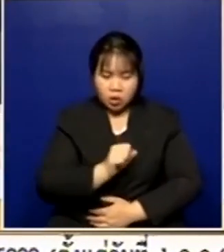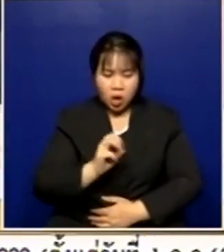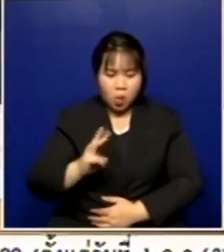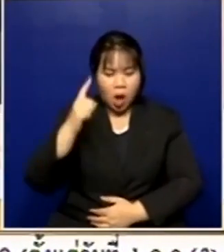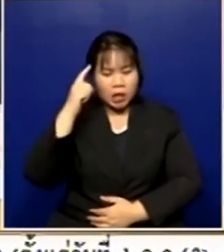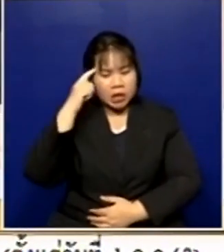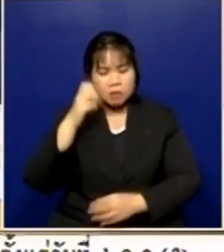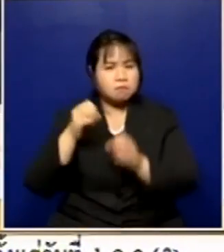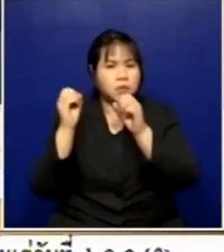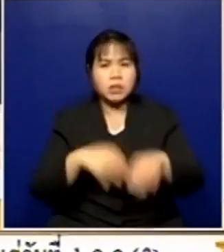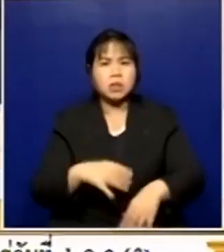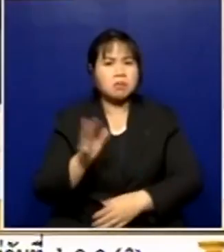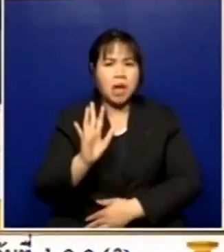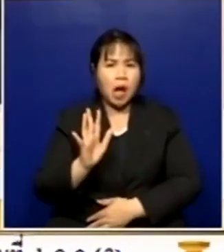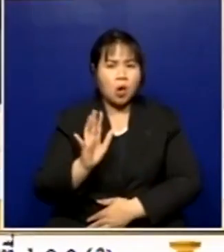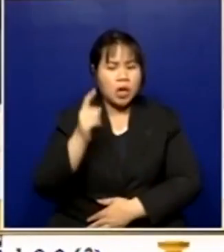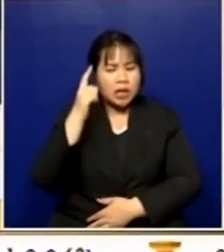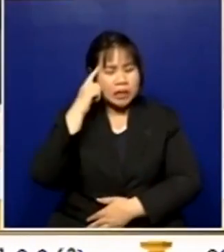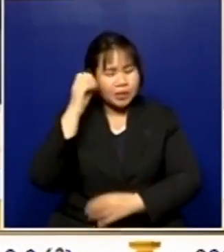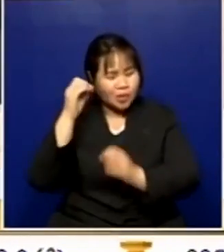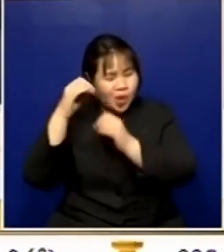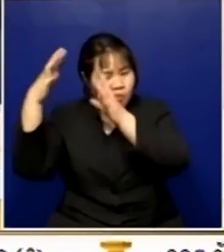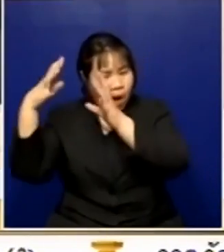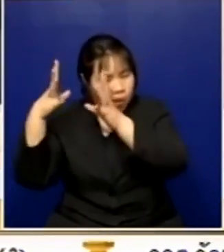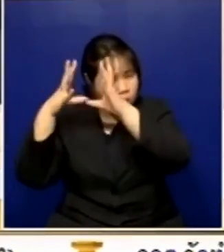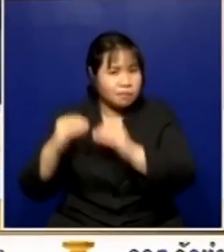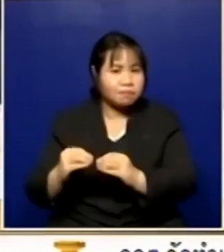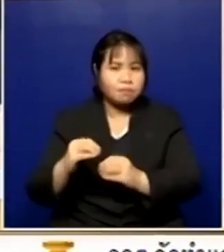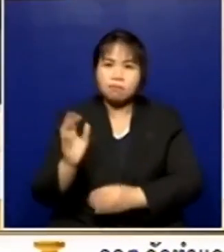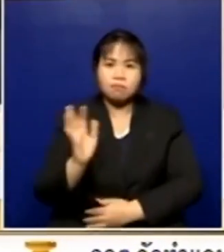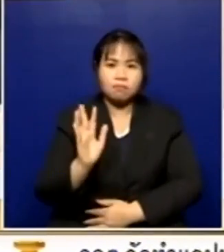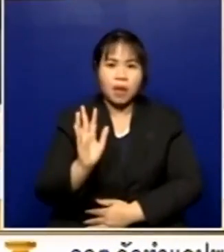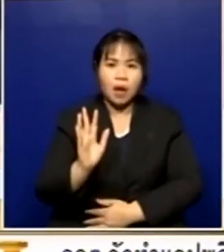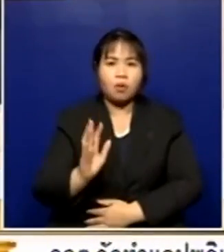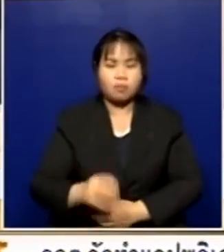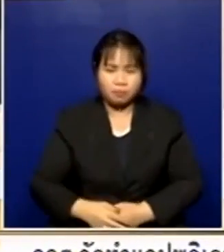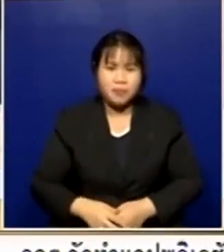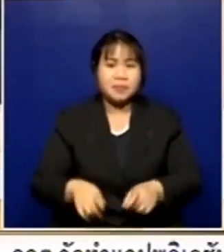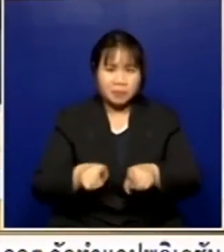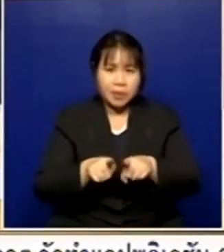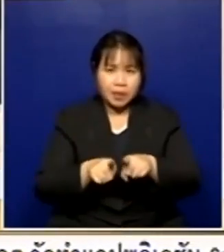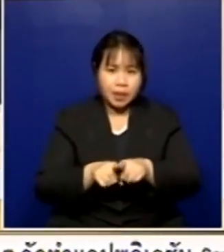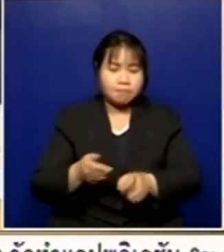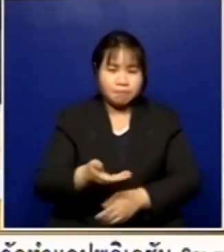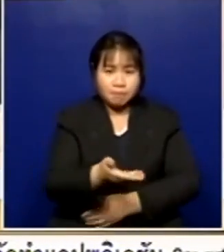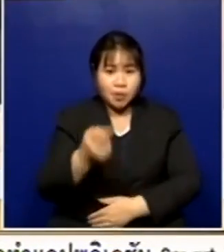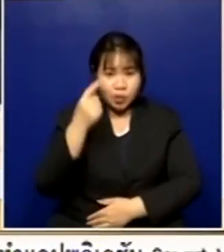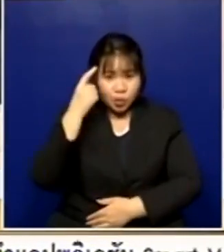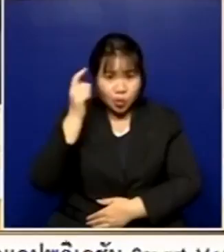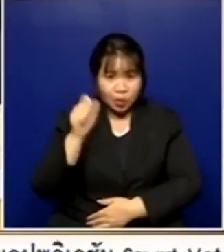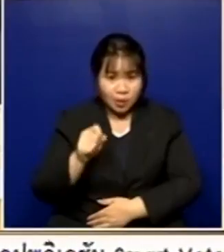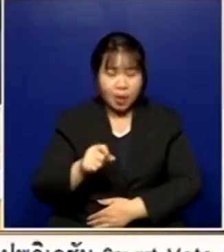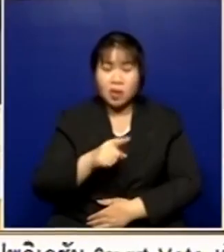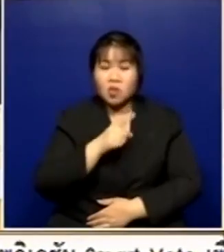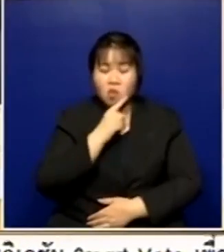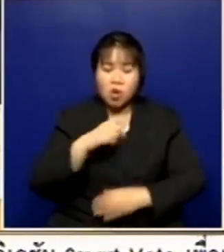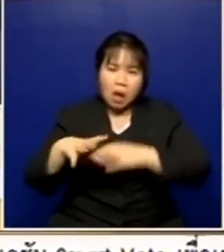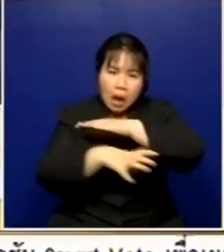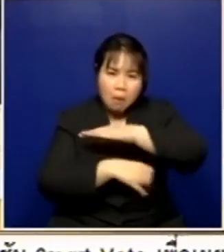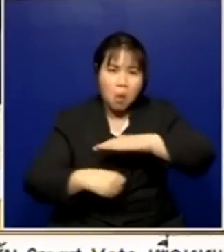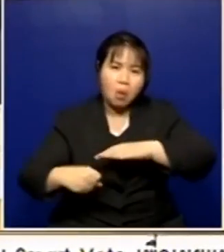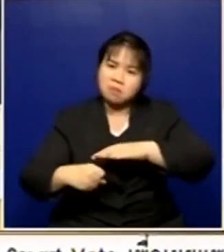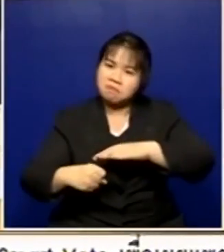ทำแท้งหรือขโมยความหวังไปจากประชาชนดังที่ทราบกันดีนะคะว่าการขโมยใดๆล้วนเป็น